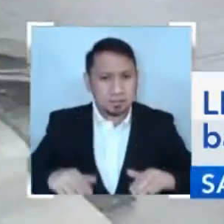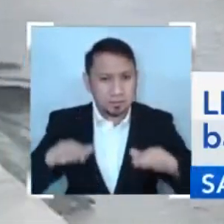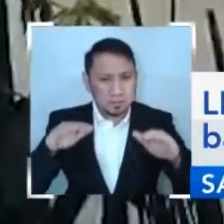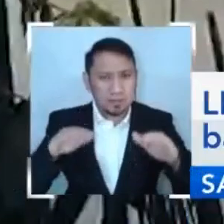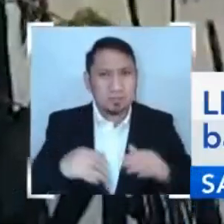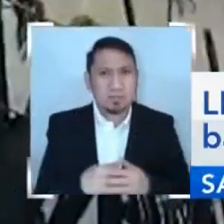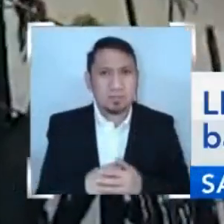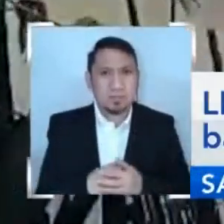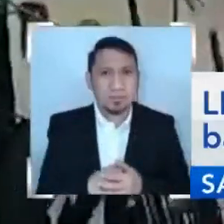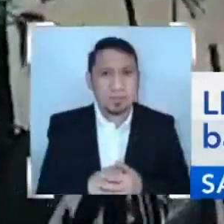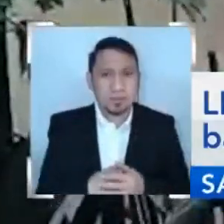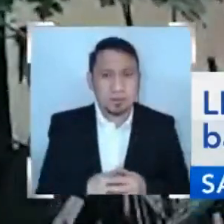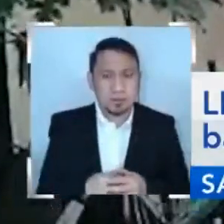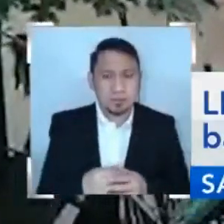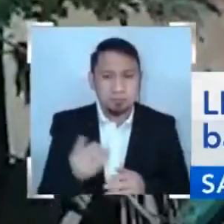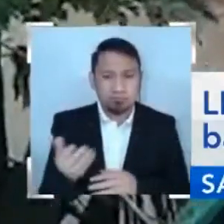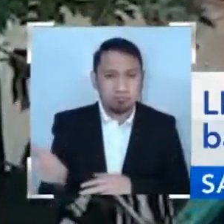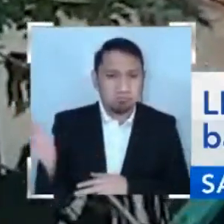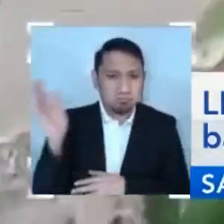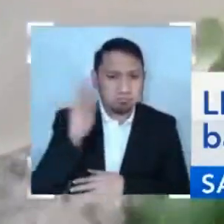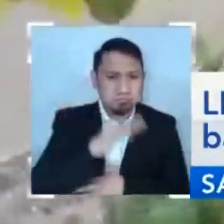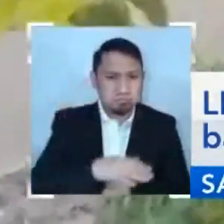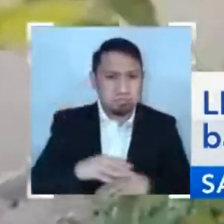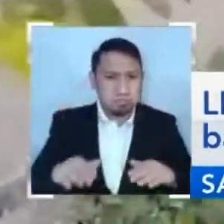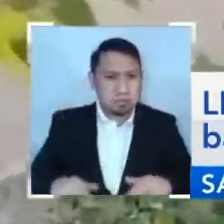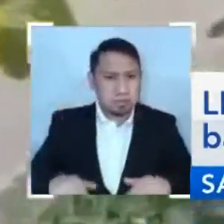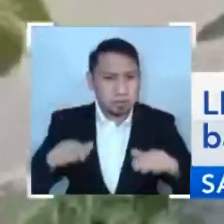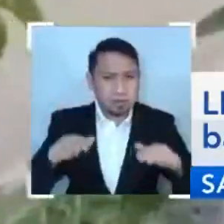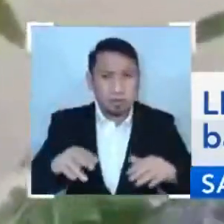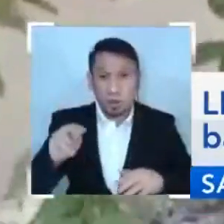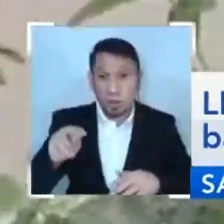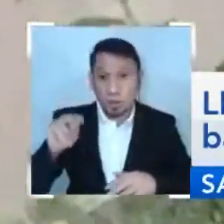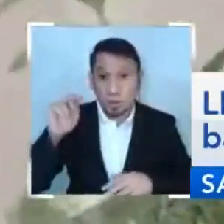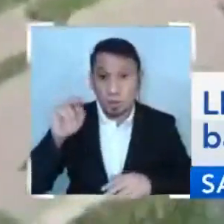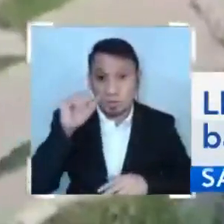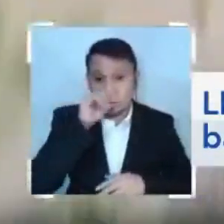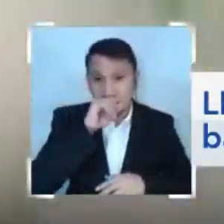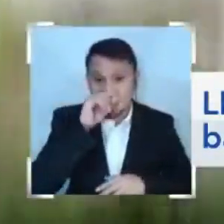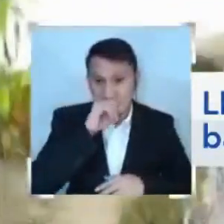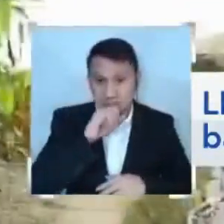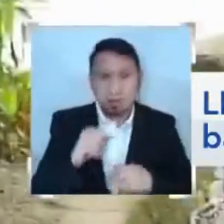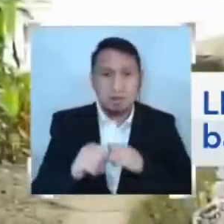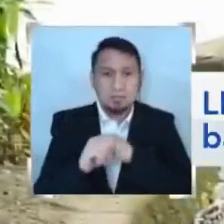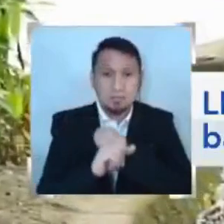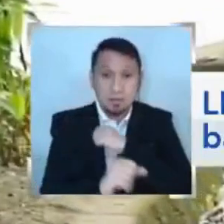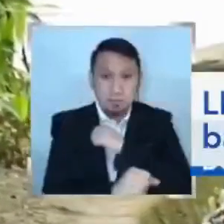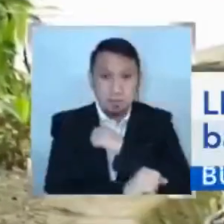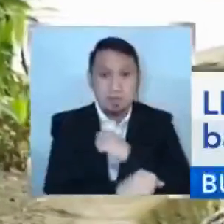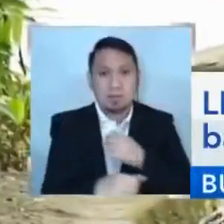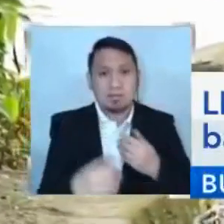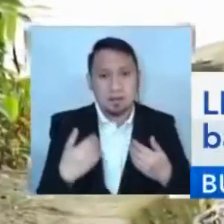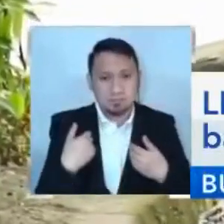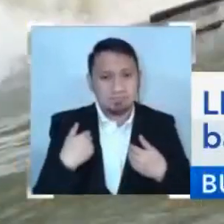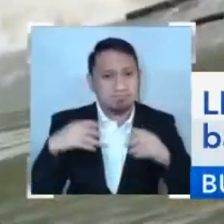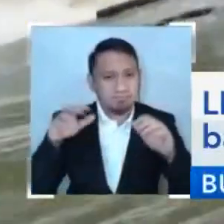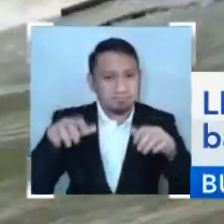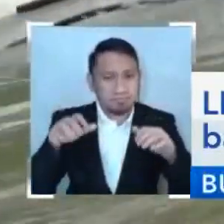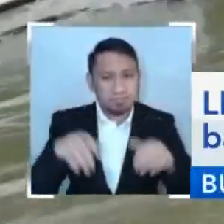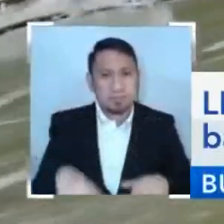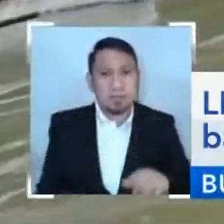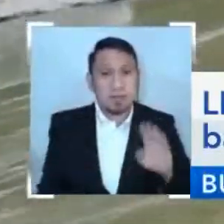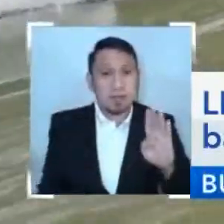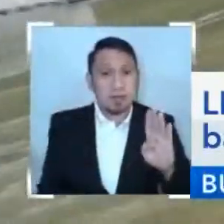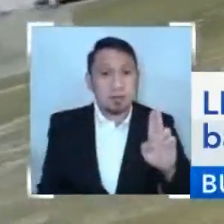din ang ulan sa San Antonio Island sa Northern Samar, kaya bumaha rin at nagka-landslide pa. Sa Bulan, Sorsogon, pilit